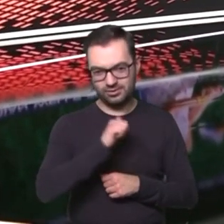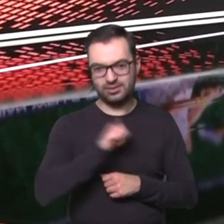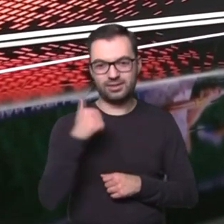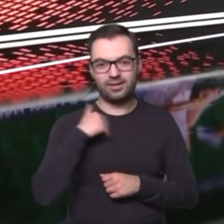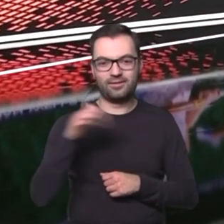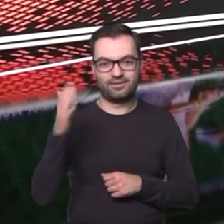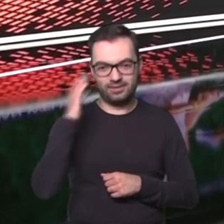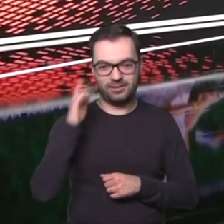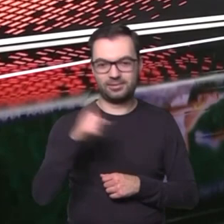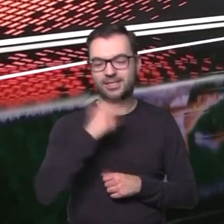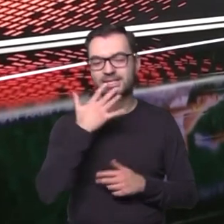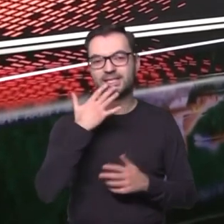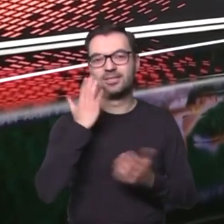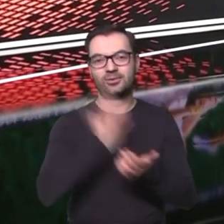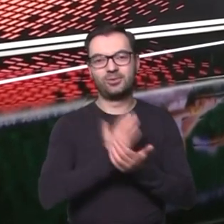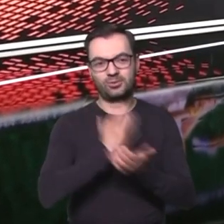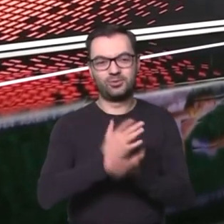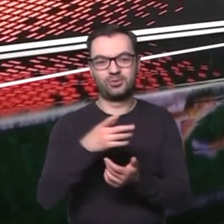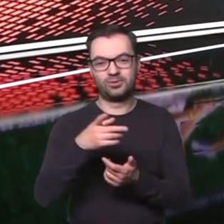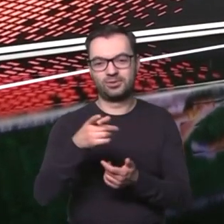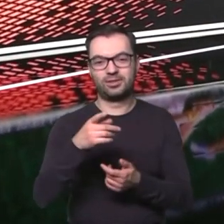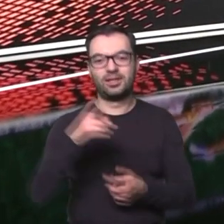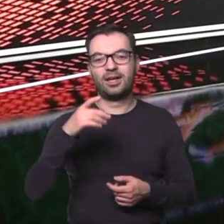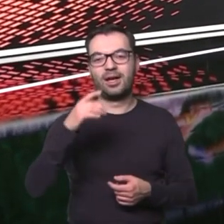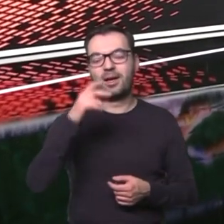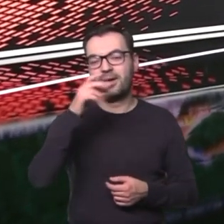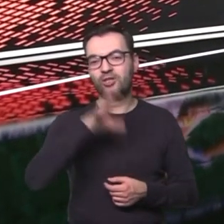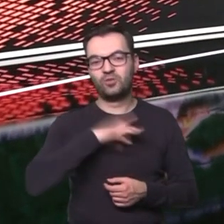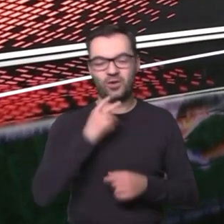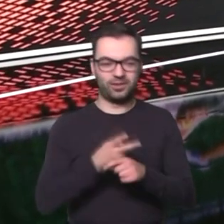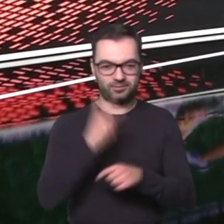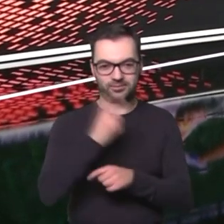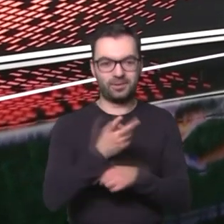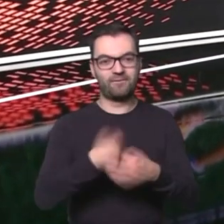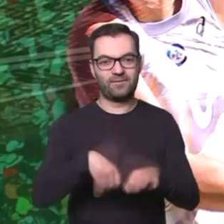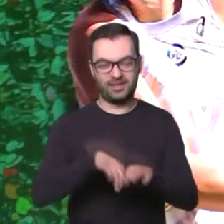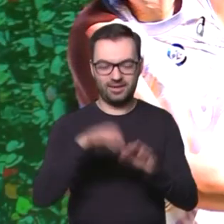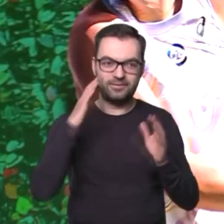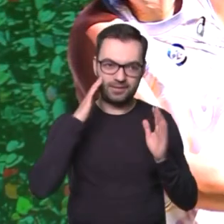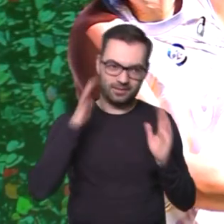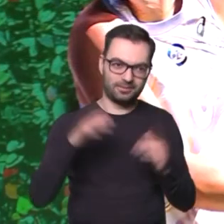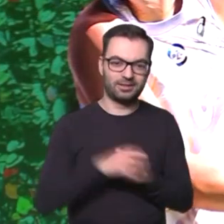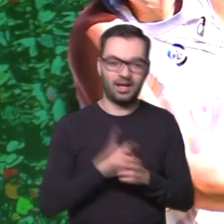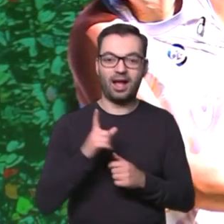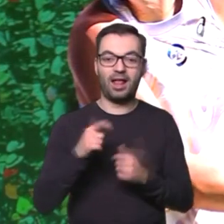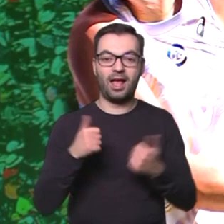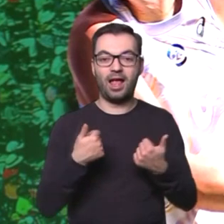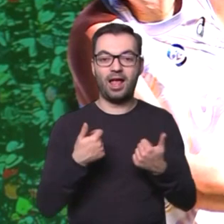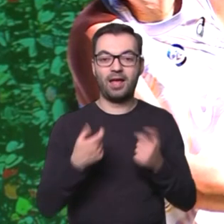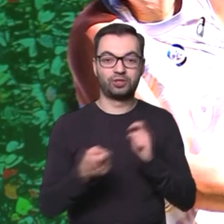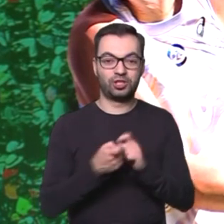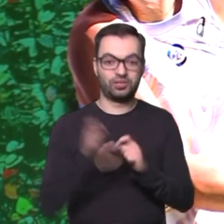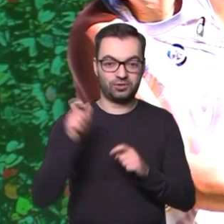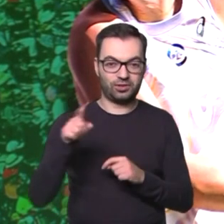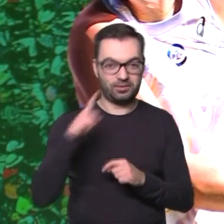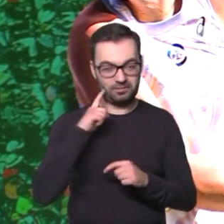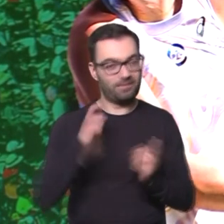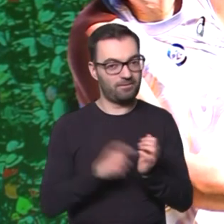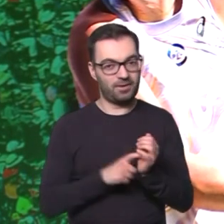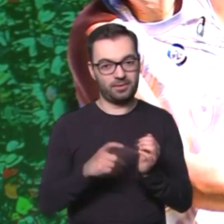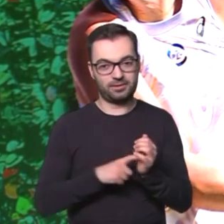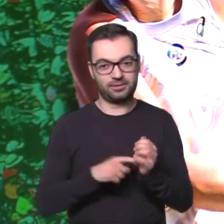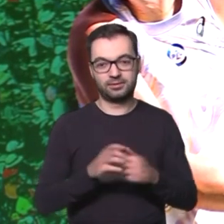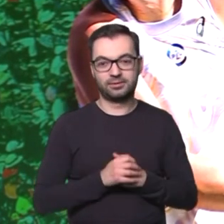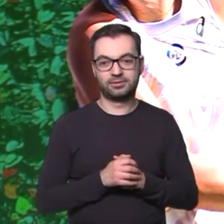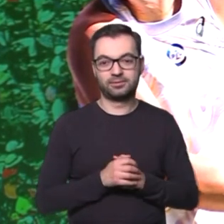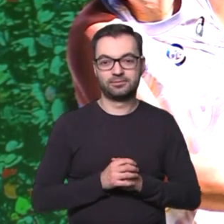że my wszyscy chcielibyśmy już widzieć polską tenisistkę w finale w Indian Wells, ale ta rywalka naprawdę jest wymagająca, o czym Iga